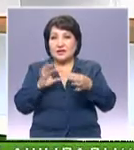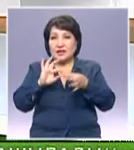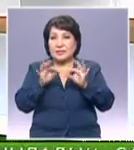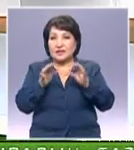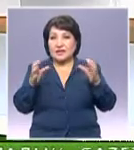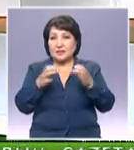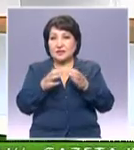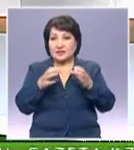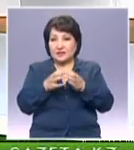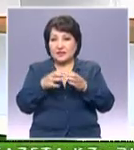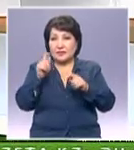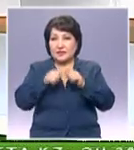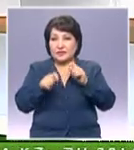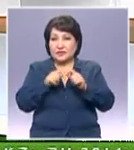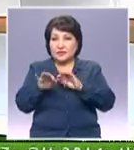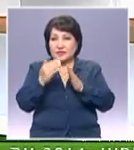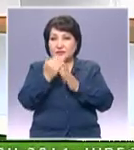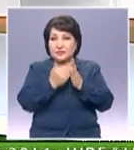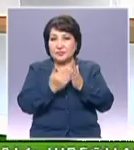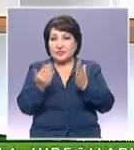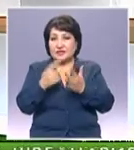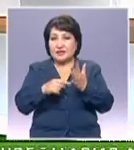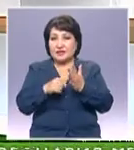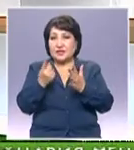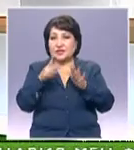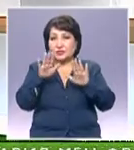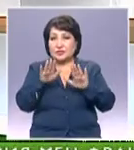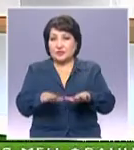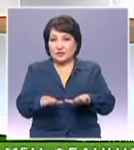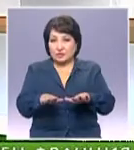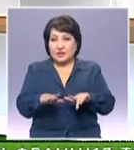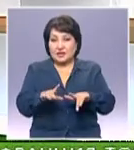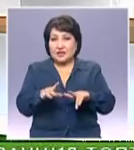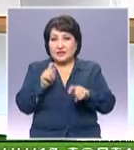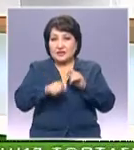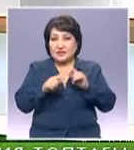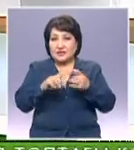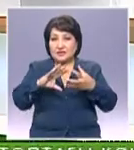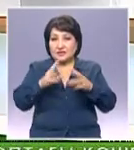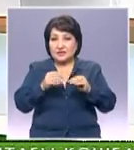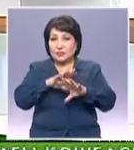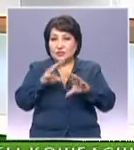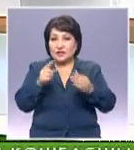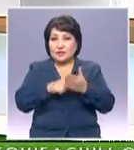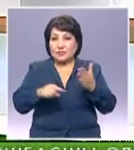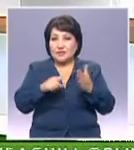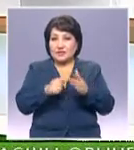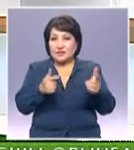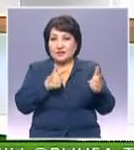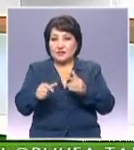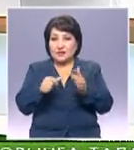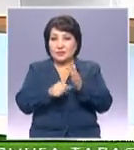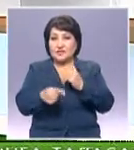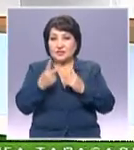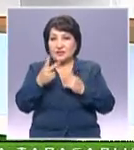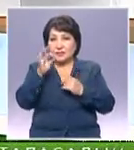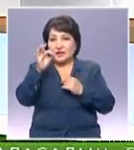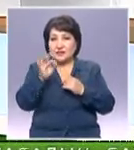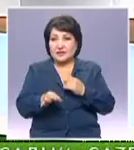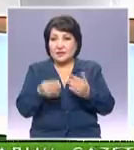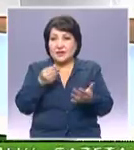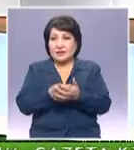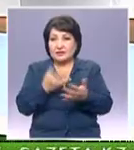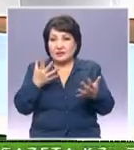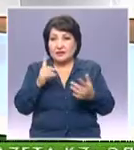комитетінің сөзгісінен өткен тізімде біздің қала бірінші орында тұр. Тексерістің нәтижесі бойынша қаламыздың дайындығы 62%-ға